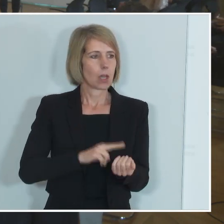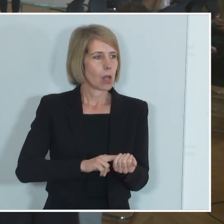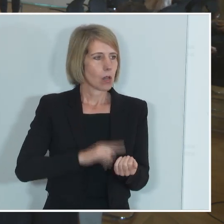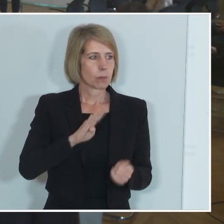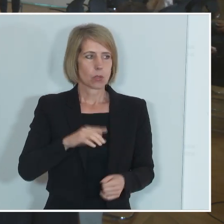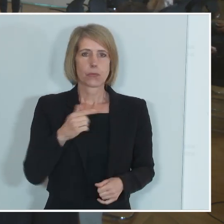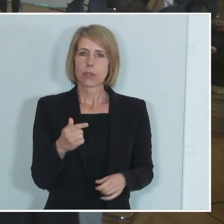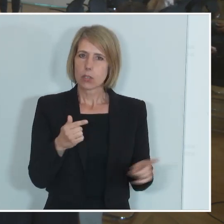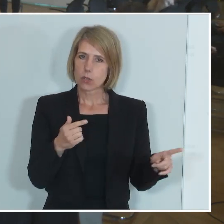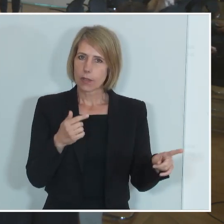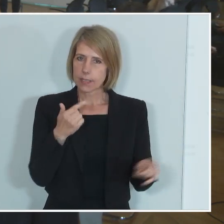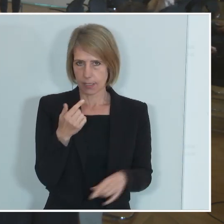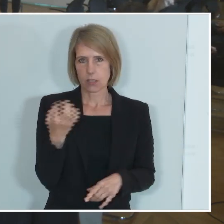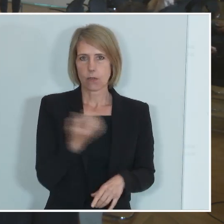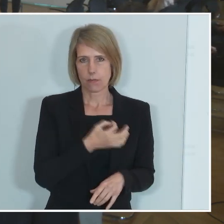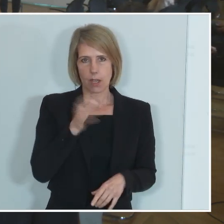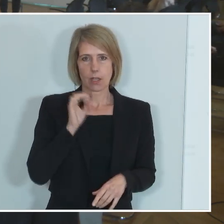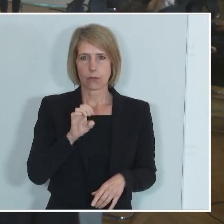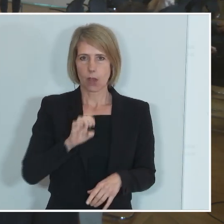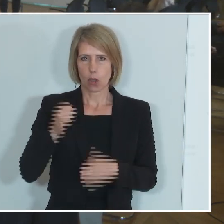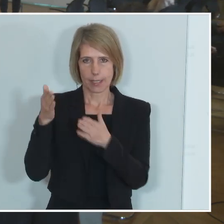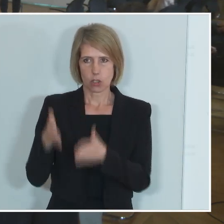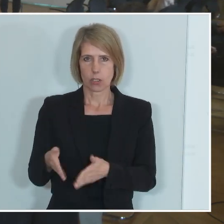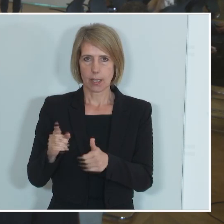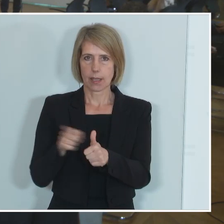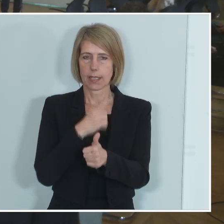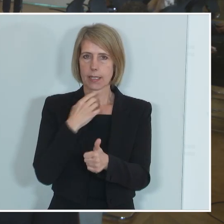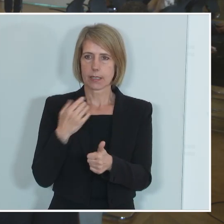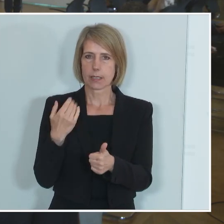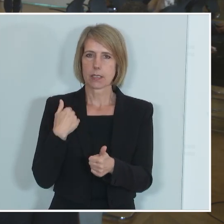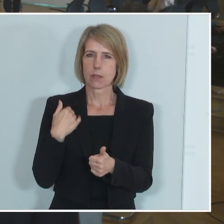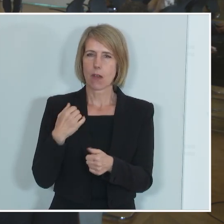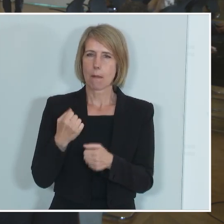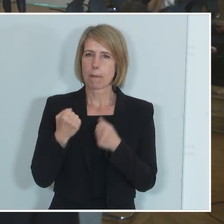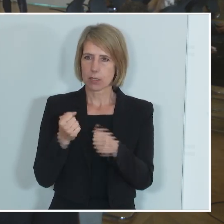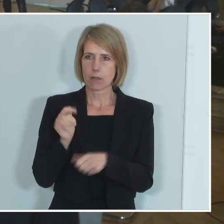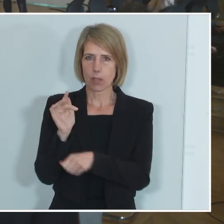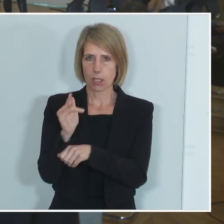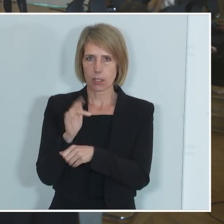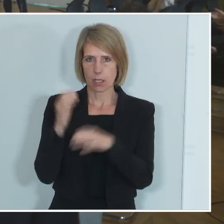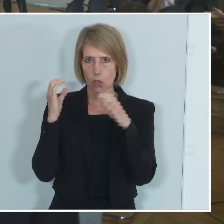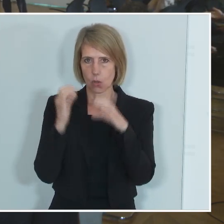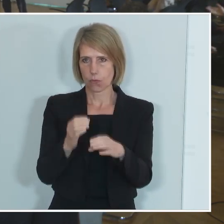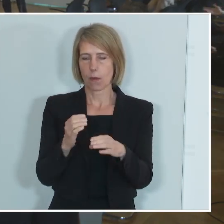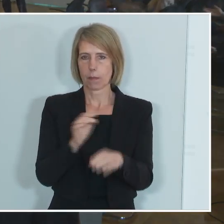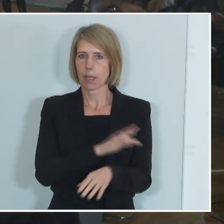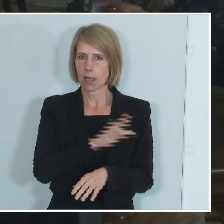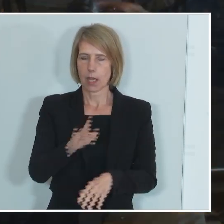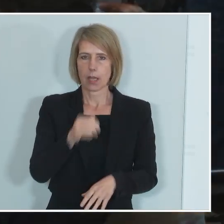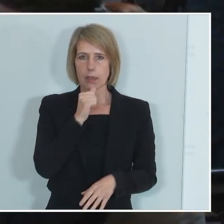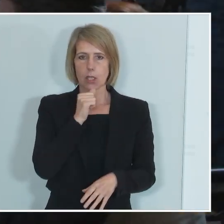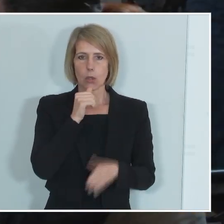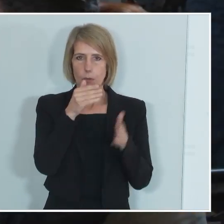Jakob Wirl, Puls24. Zwei Fragen an Sie, Frau Edt-Stadler. Frage Nummer eins. Es gab zuletzt massive Kritik der ÖVP an den Grünen, namentlich